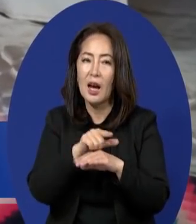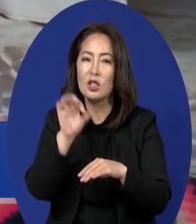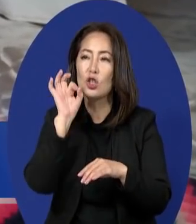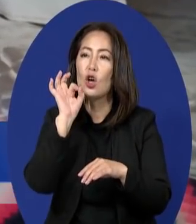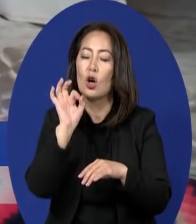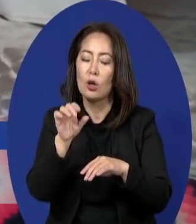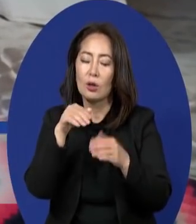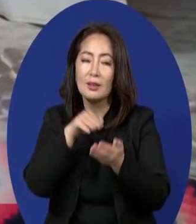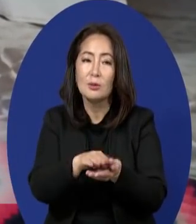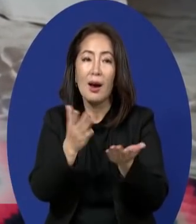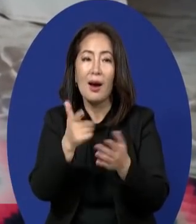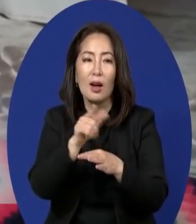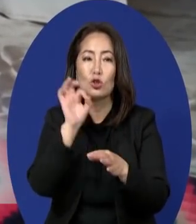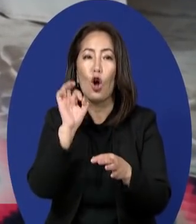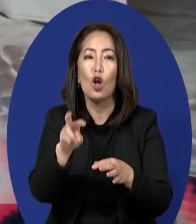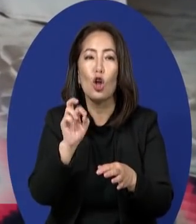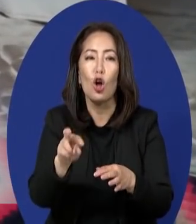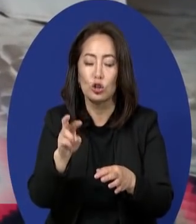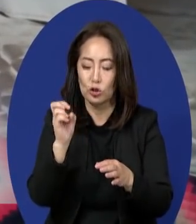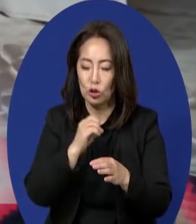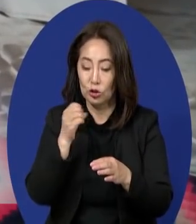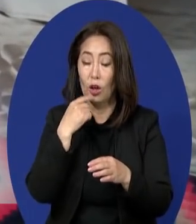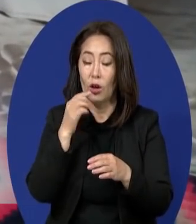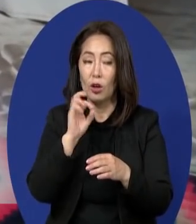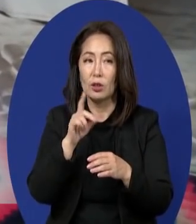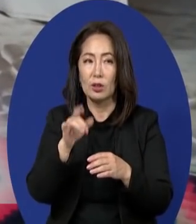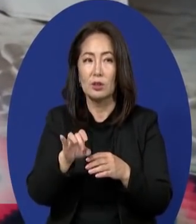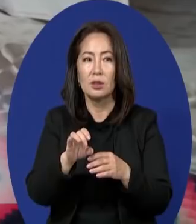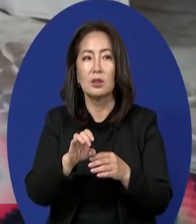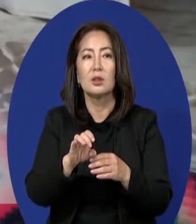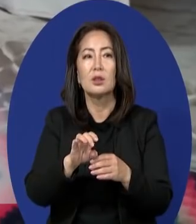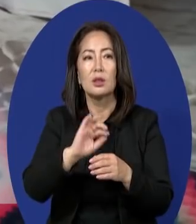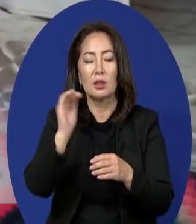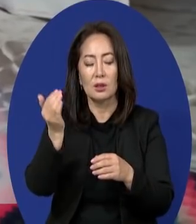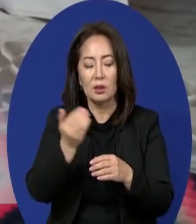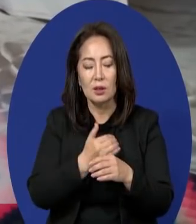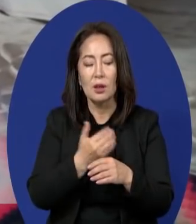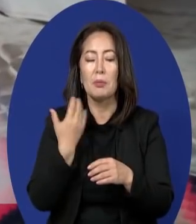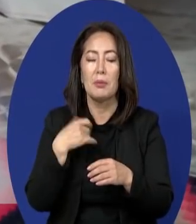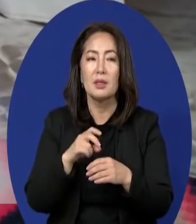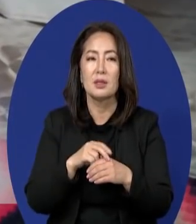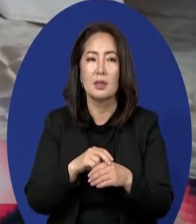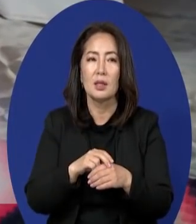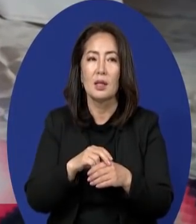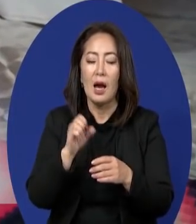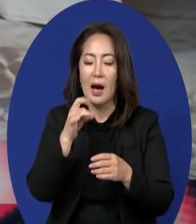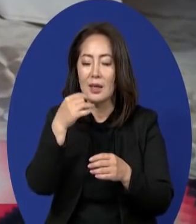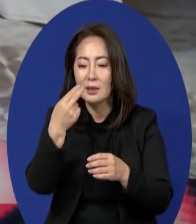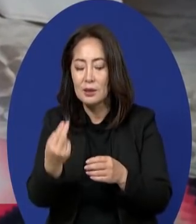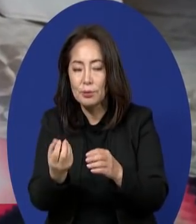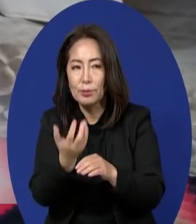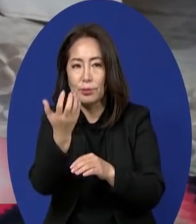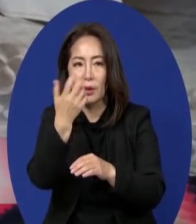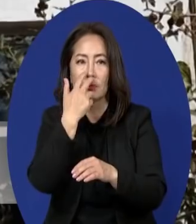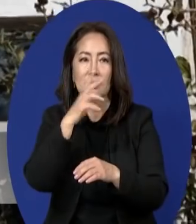нутглуулсан газрыг гэж яагаад тэгээд нутглуулсан газрыг нь олоод энэ цөксөөс өлгөр буцсан. Тэгэл сан арцаа өгүүлээд их сэтгэл